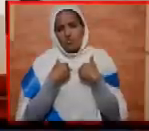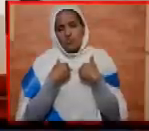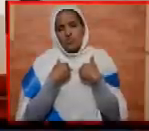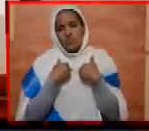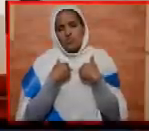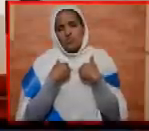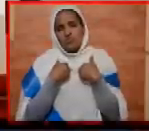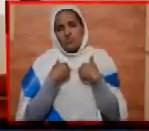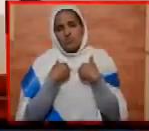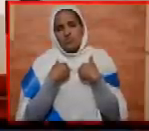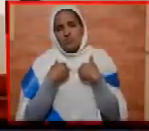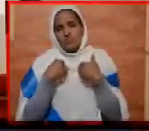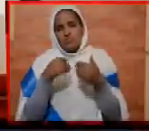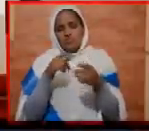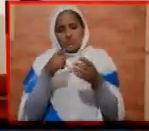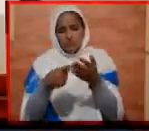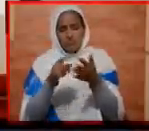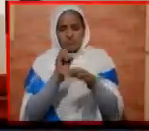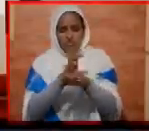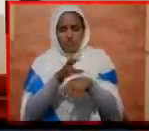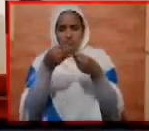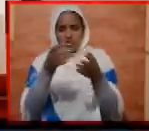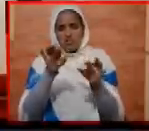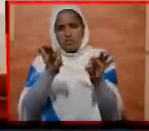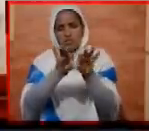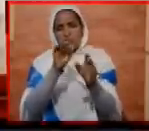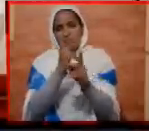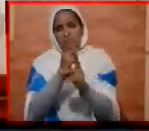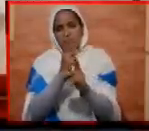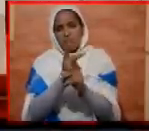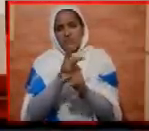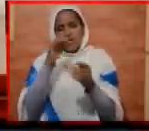بها بها المشاهدات التي تتمتع بها